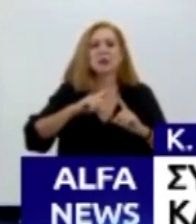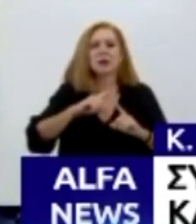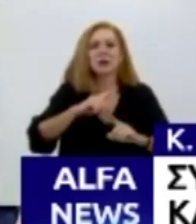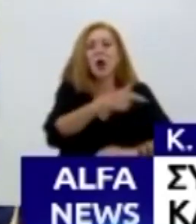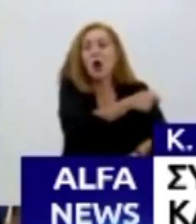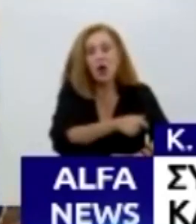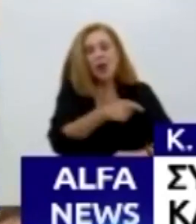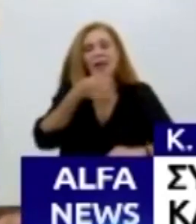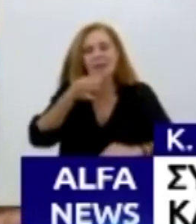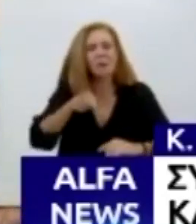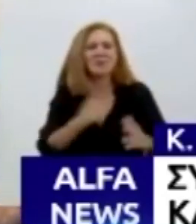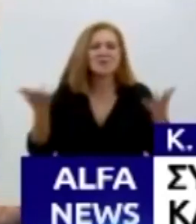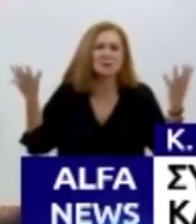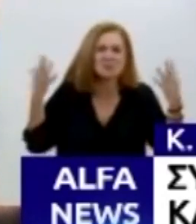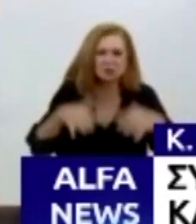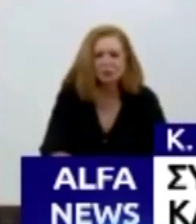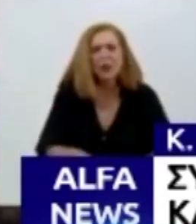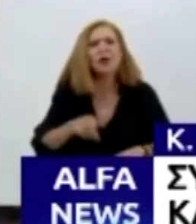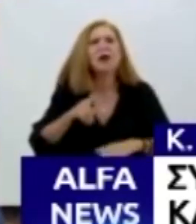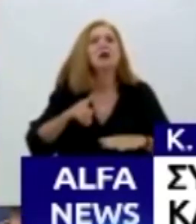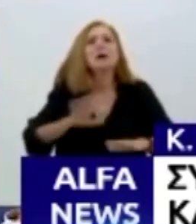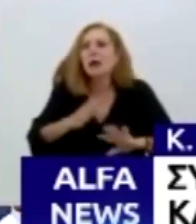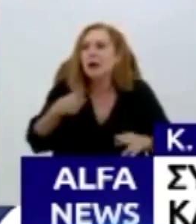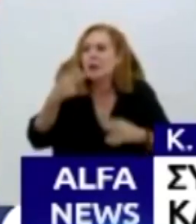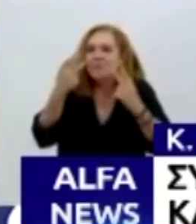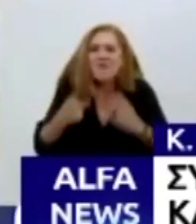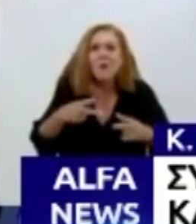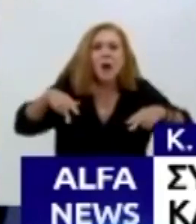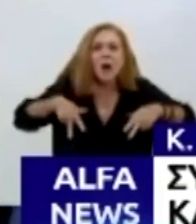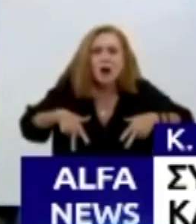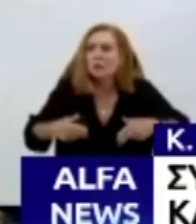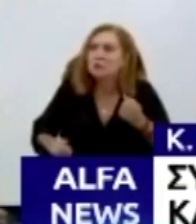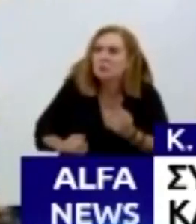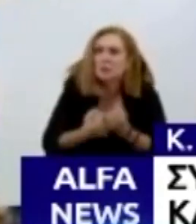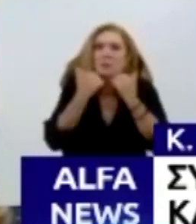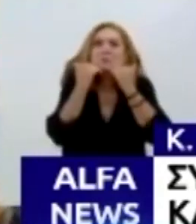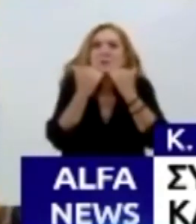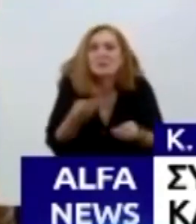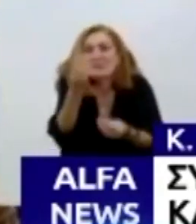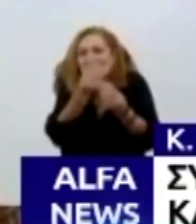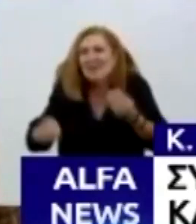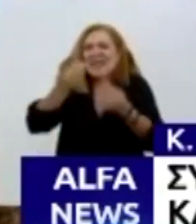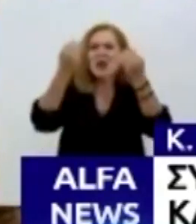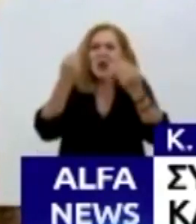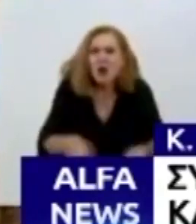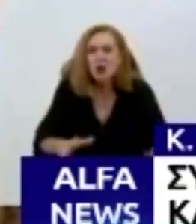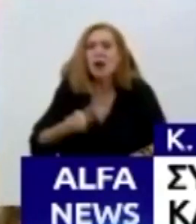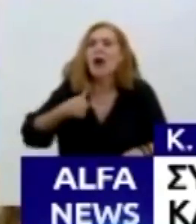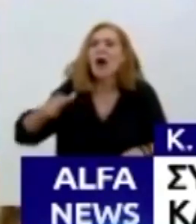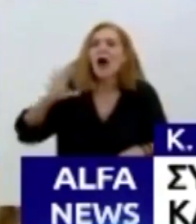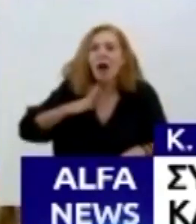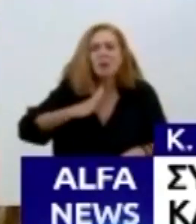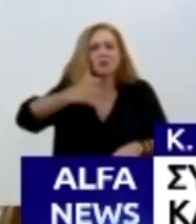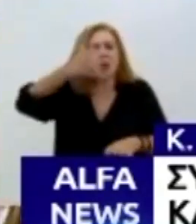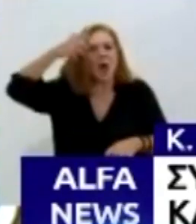ξεπερνά συχνά τις δυνατότητες των κρατικών δομών, ενίοτε να ξεπερνά και τις δυνατότητες της ανθρώπινης, της